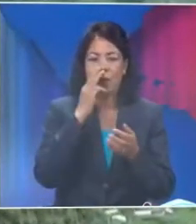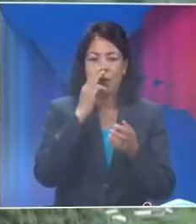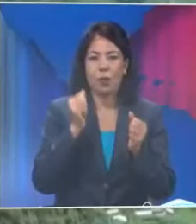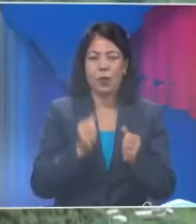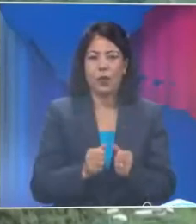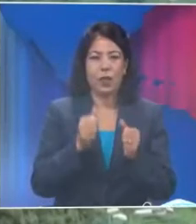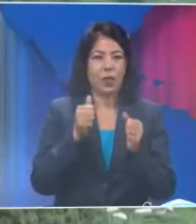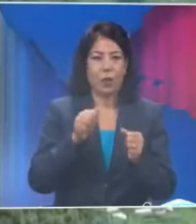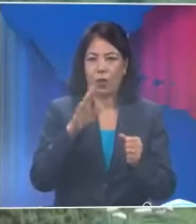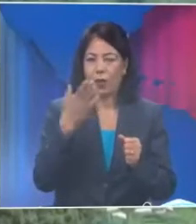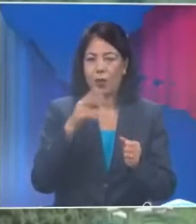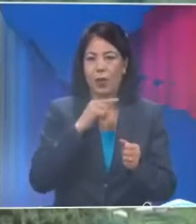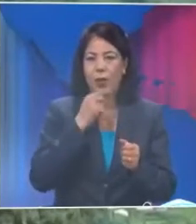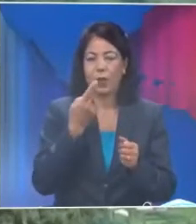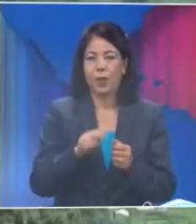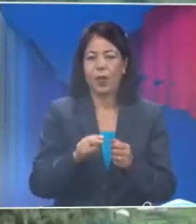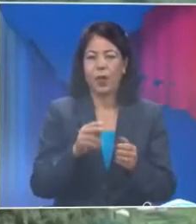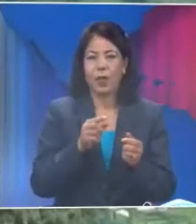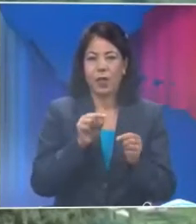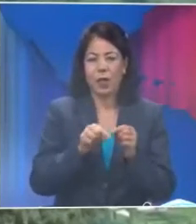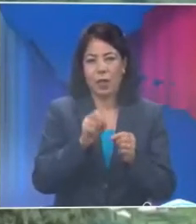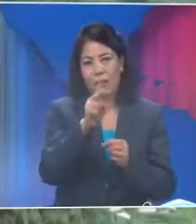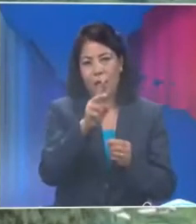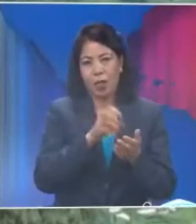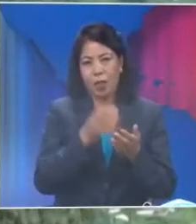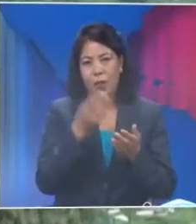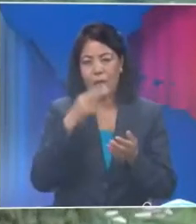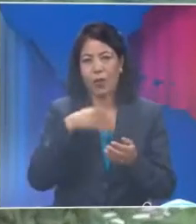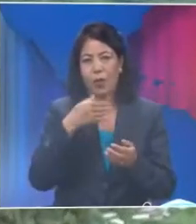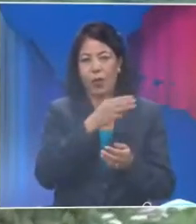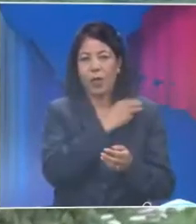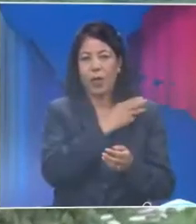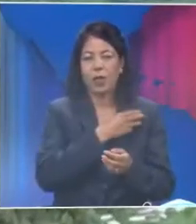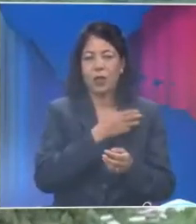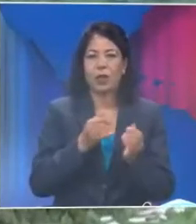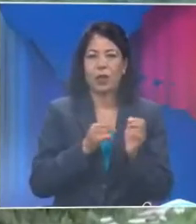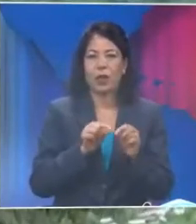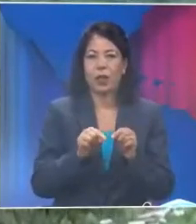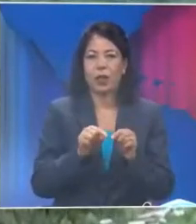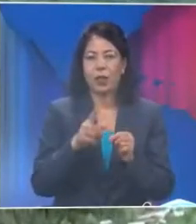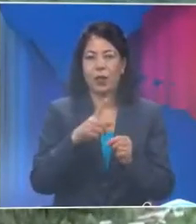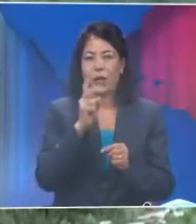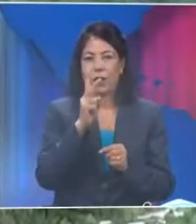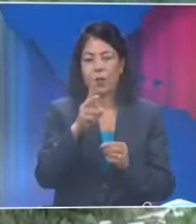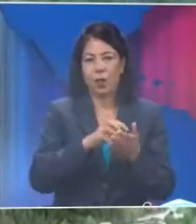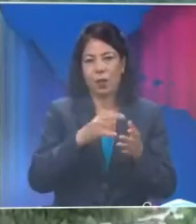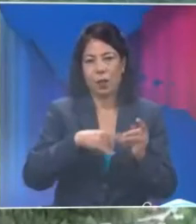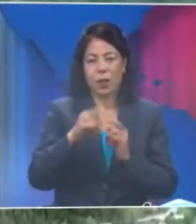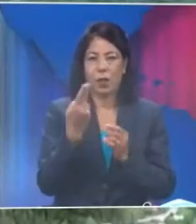बस्न अयोग्य भने पनि खेतीपाती उतै भएका कारण हरेक मानिसहरू खेतीपातीका लागि सो स्थान